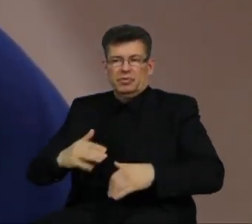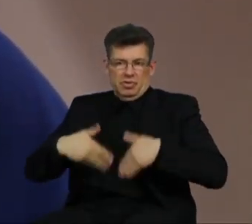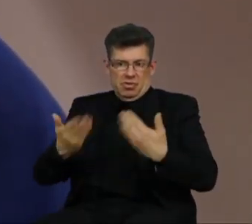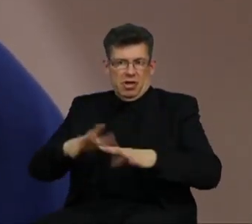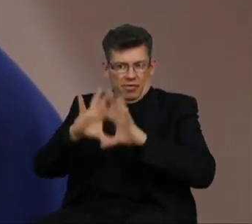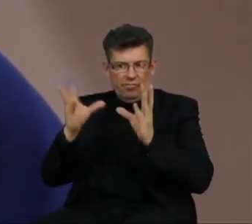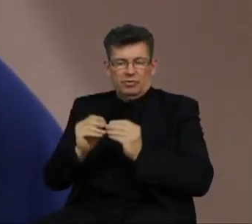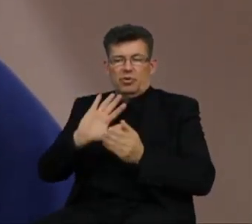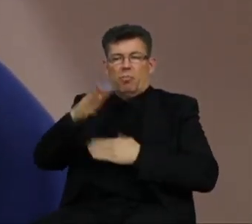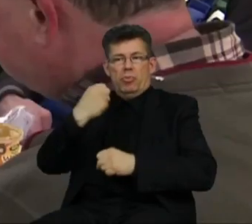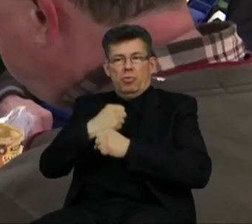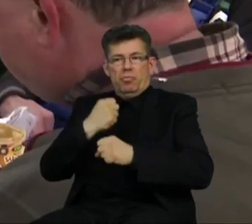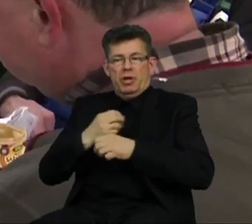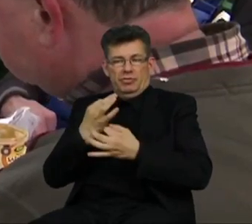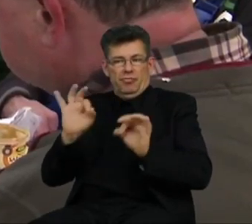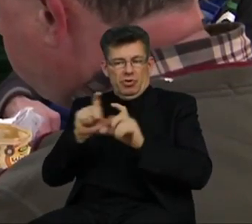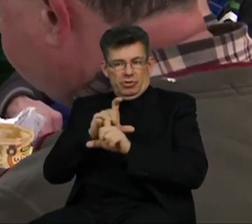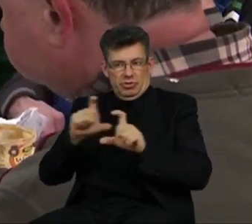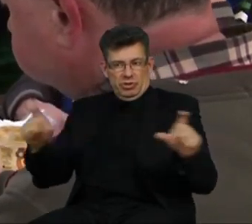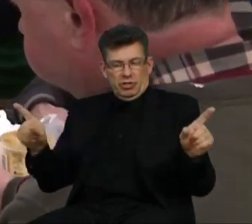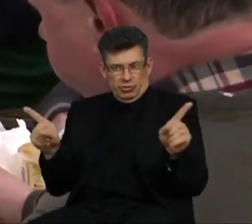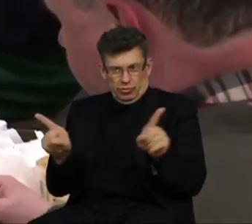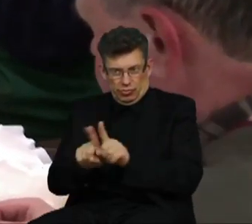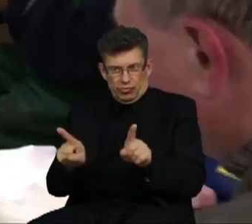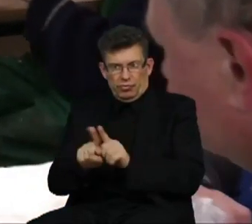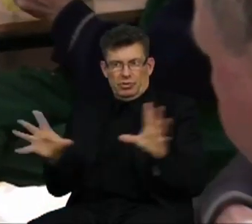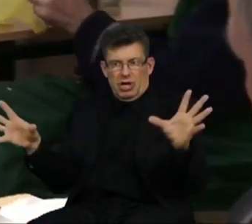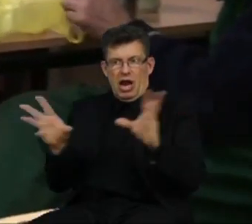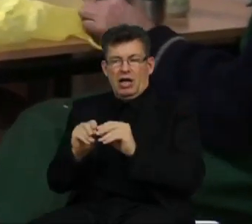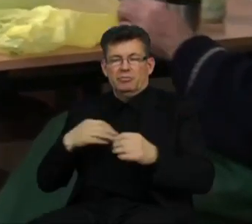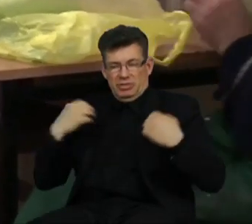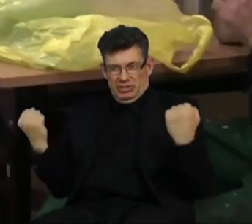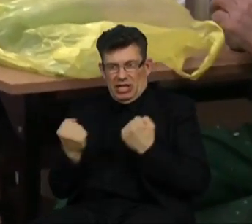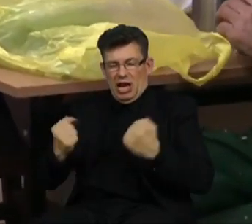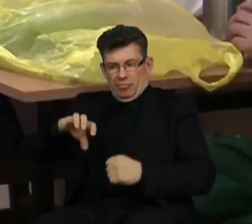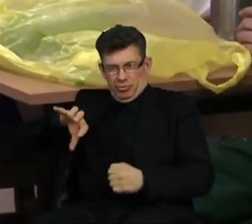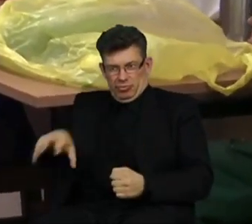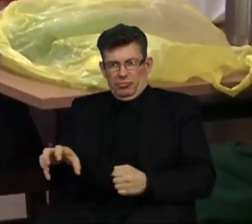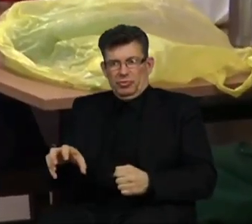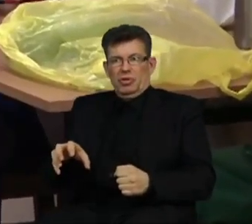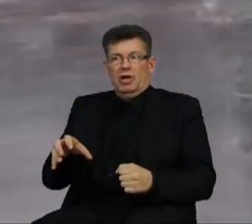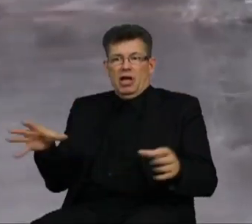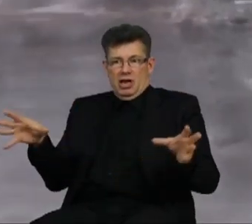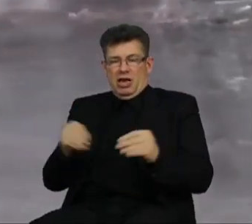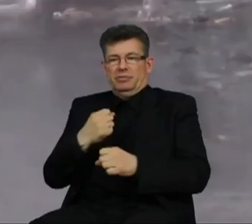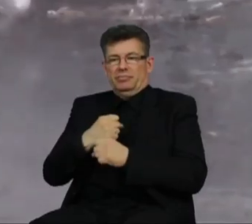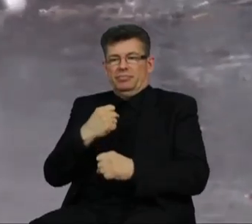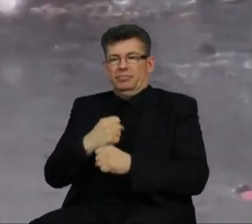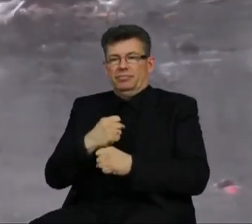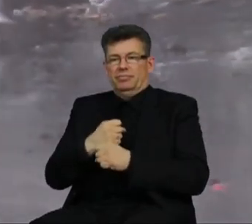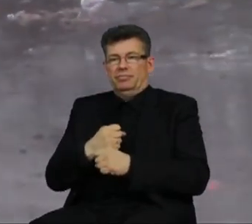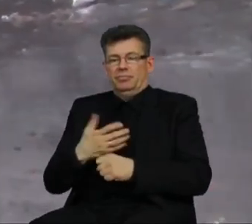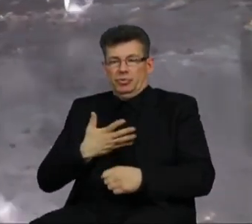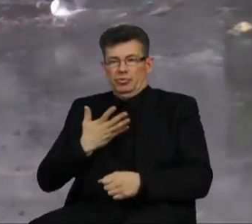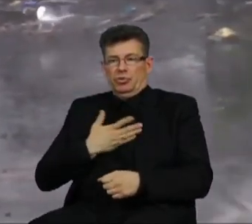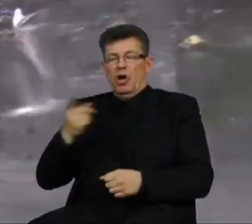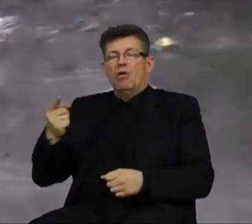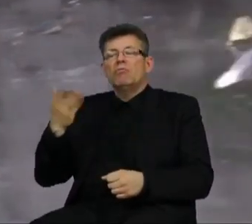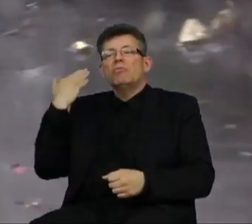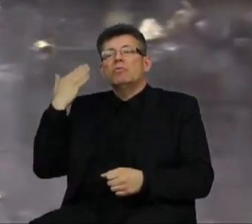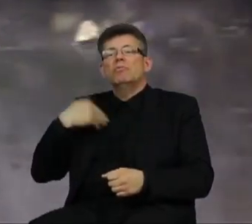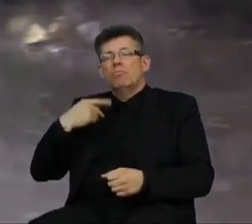czasem spędzamy razem wolny czas. Staramy się, cała załoga, żeby on był z nami też, tak czy nie. Pamiętam, jak kiedyś powiedział,